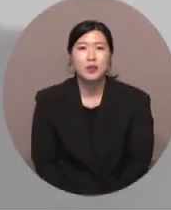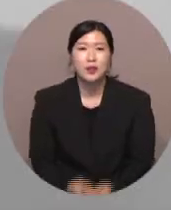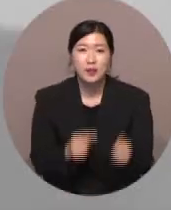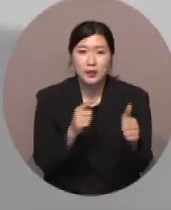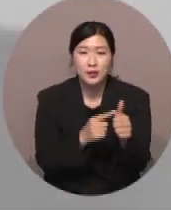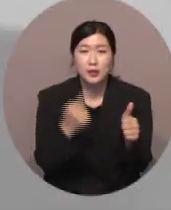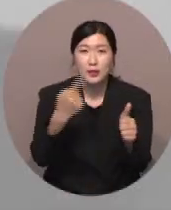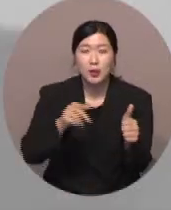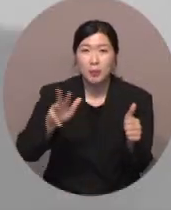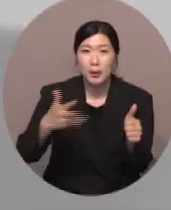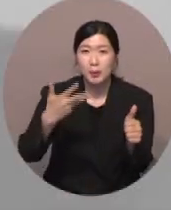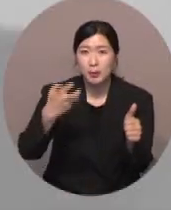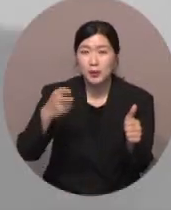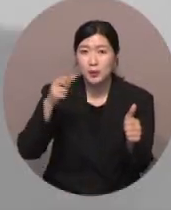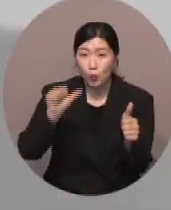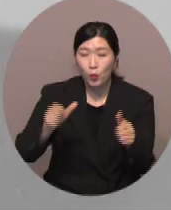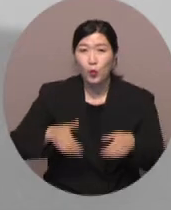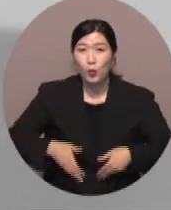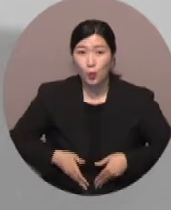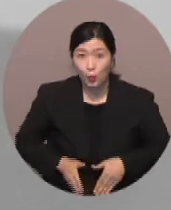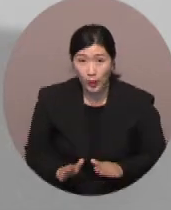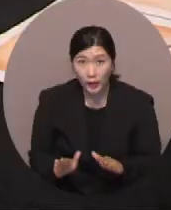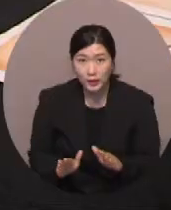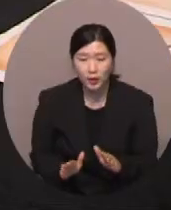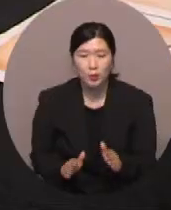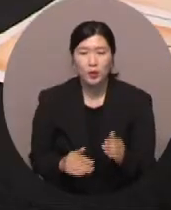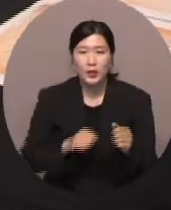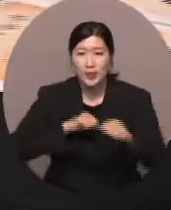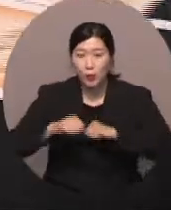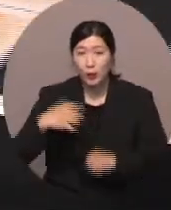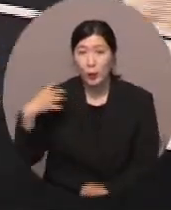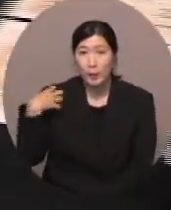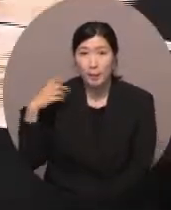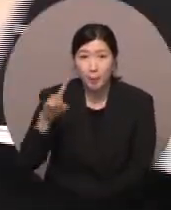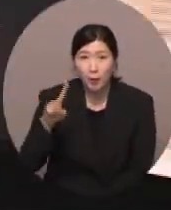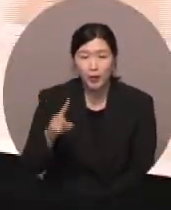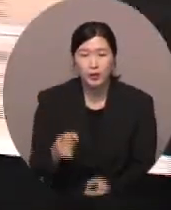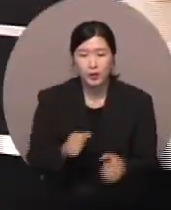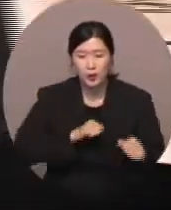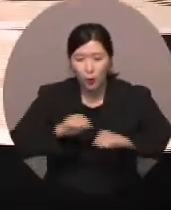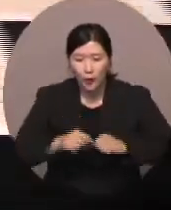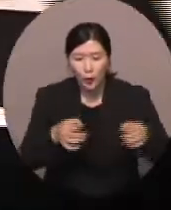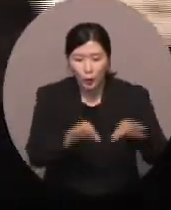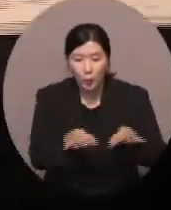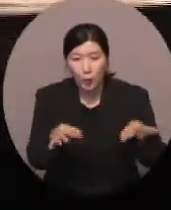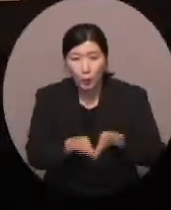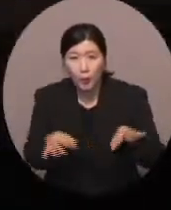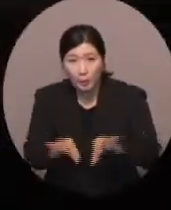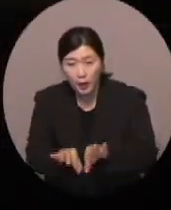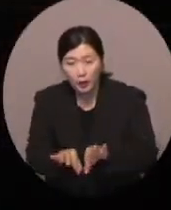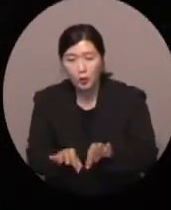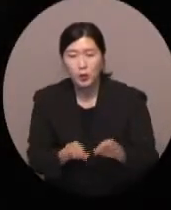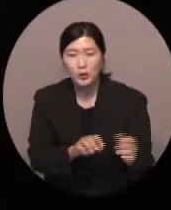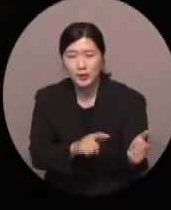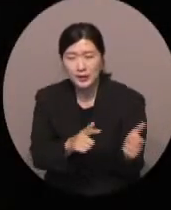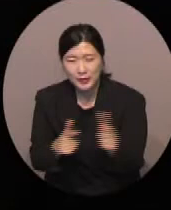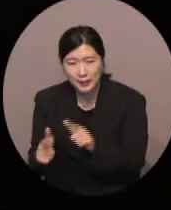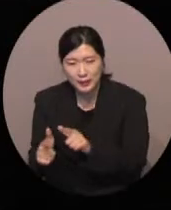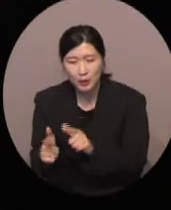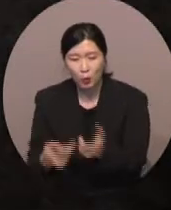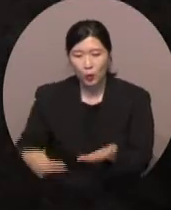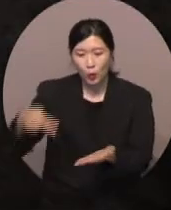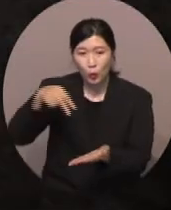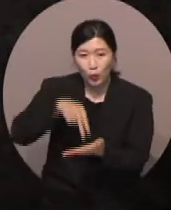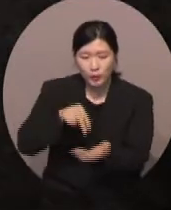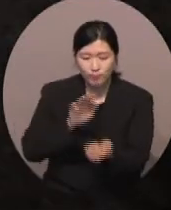황해도에서 태어난 이관구 선생은 비밀 결사 조직인 대한광복회에서 군자금 모금과 밀정 색출 등 조국